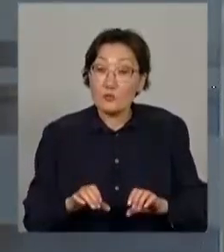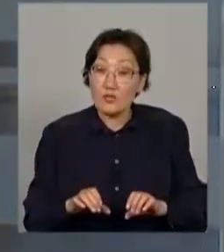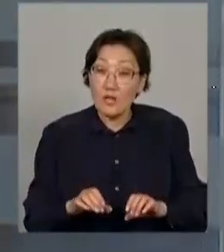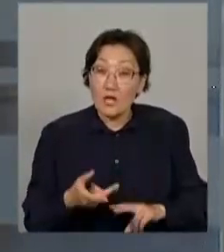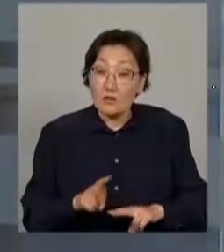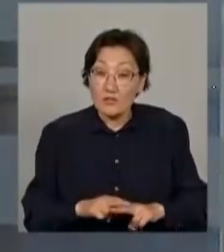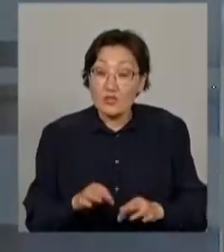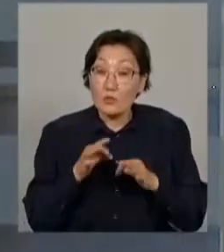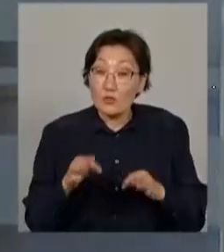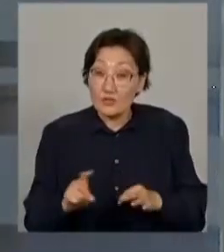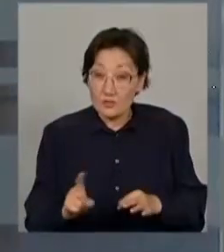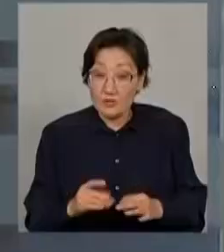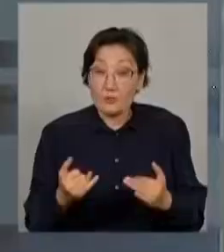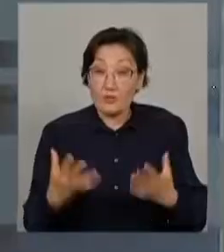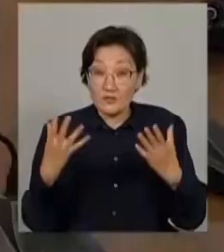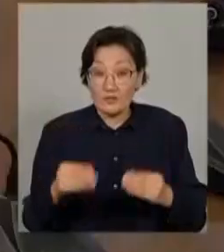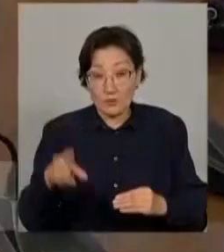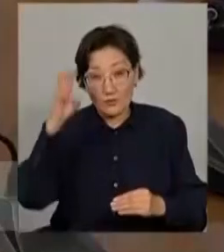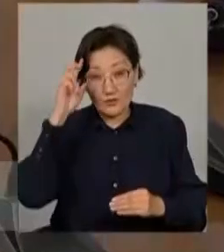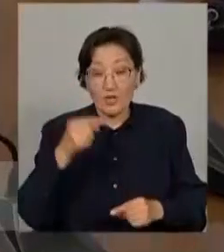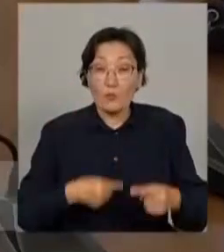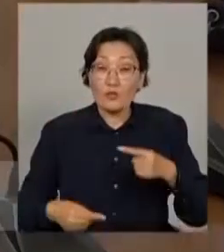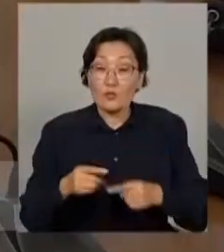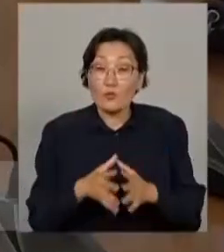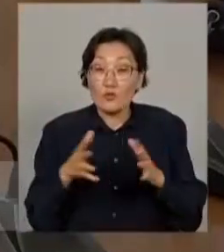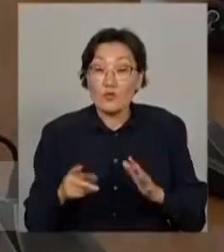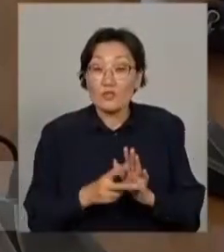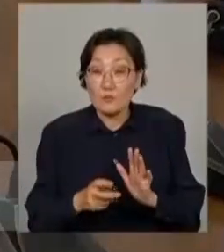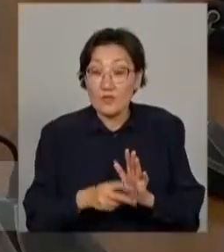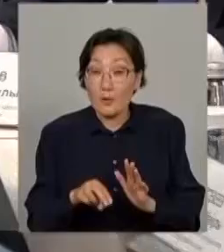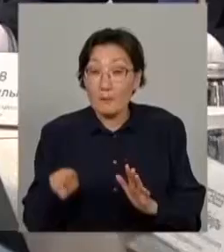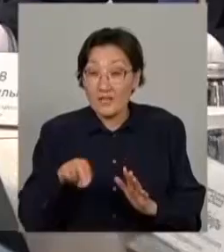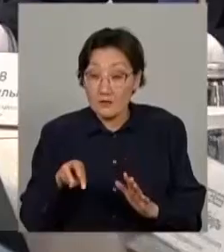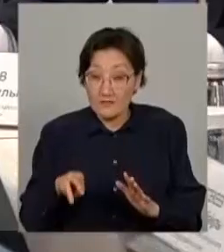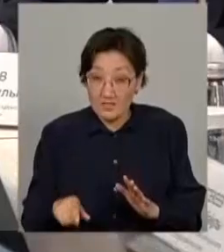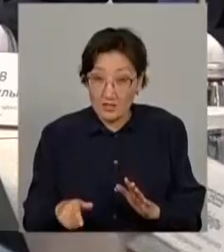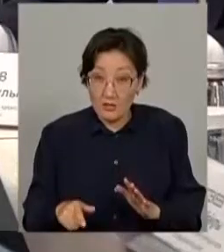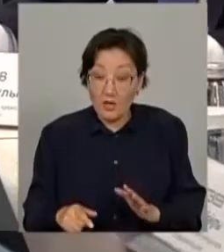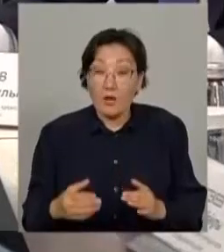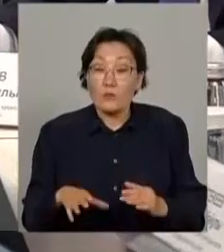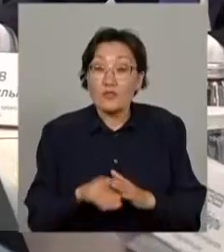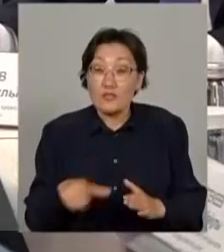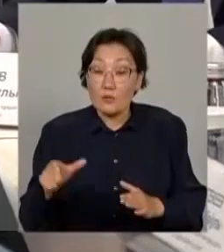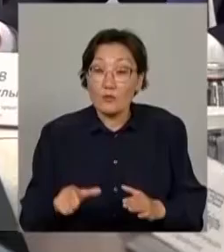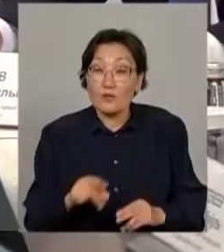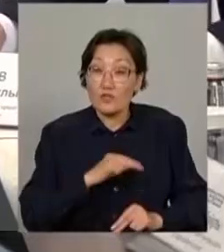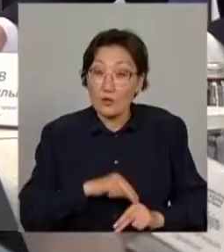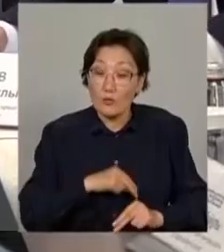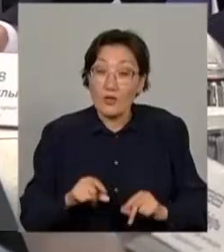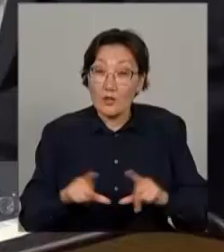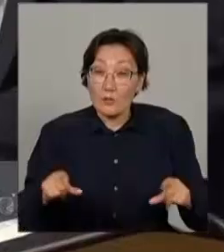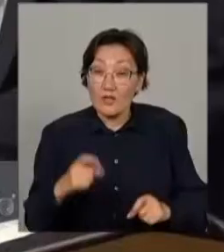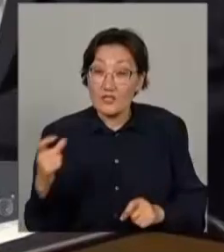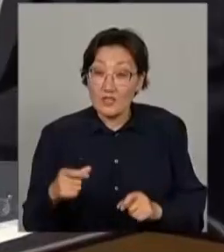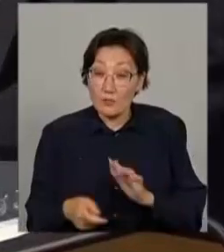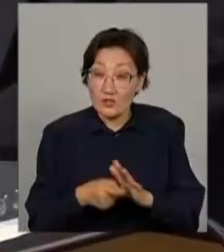законодательству. Отмечается, что на сегодня государству возвращены более 700 миллиардов тенге. Сенаторам сотрудники Департамента